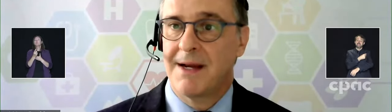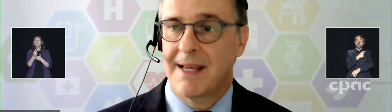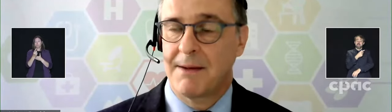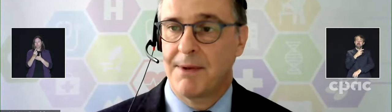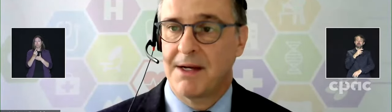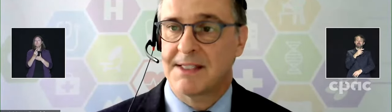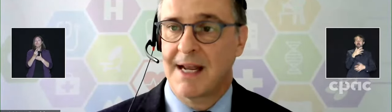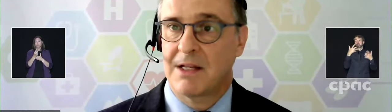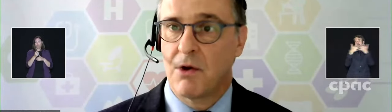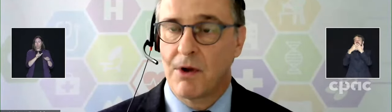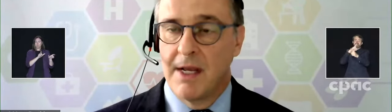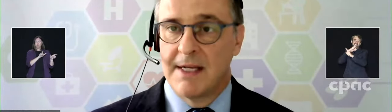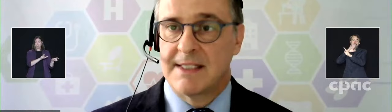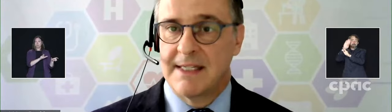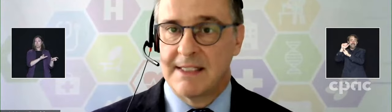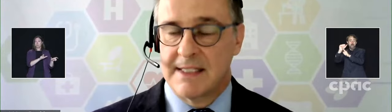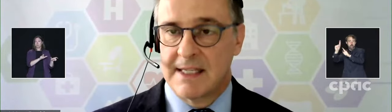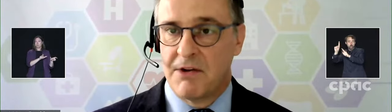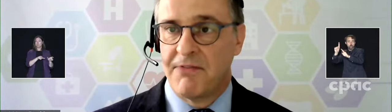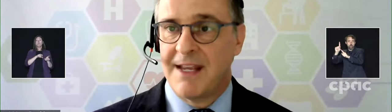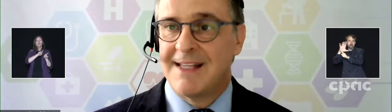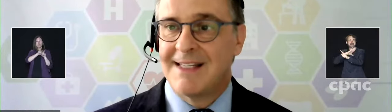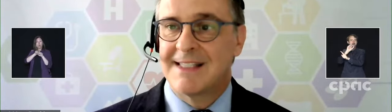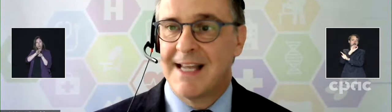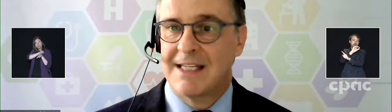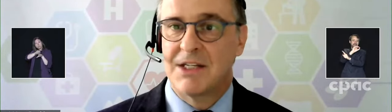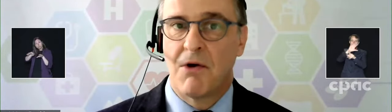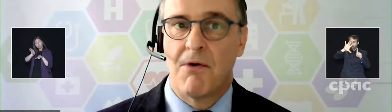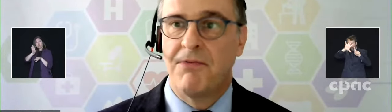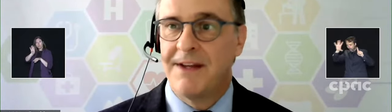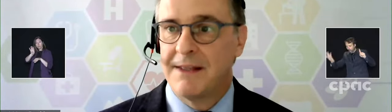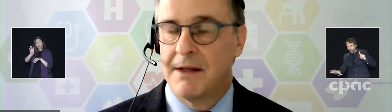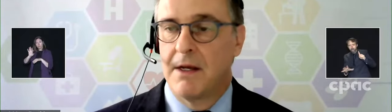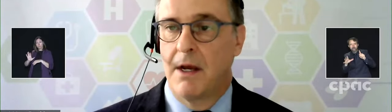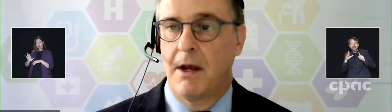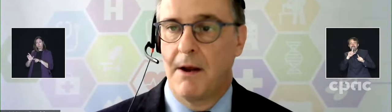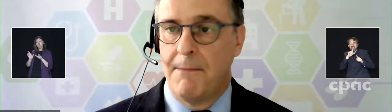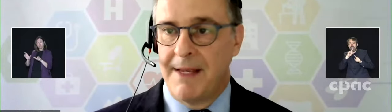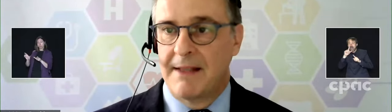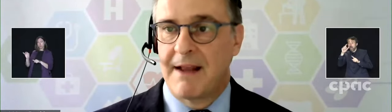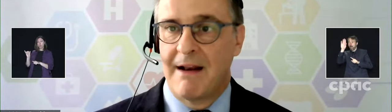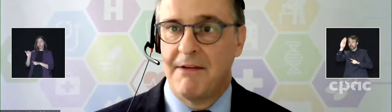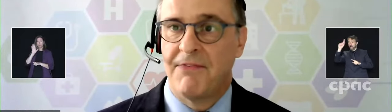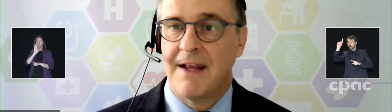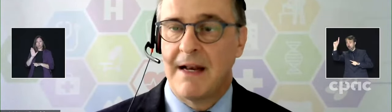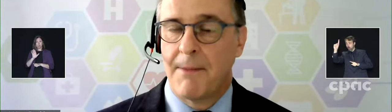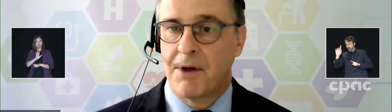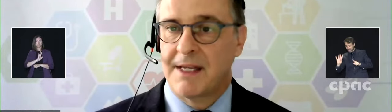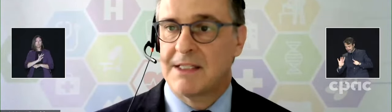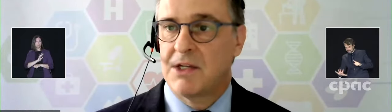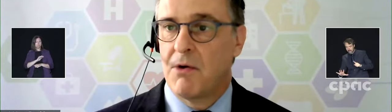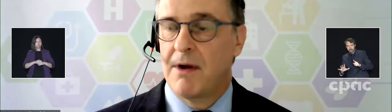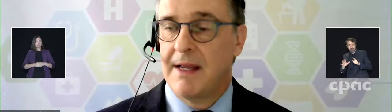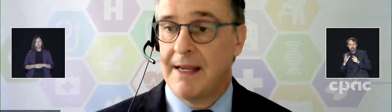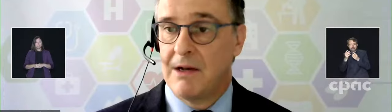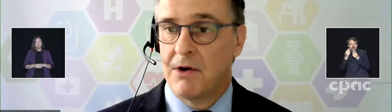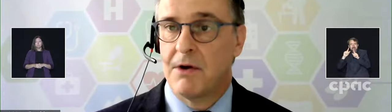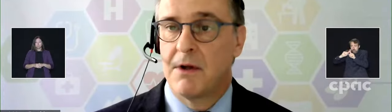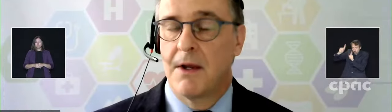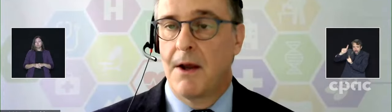BA5. Donc, ça devient des distinctions fines, mais dans les faits, la protection est là.